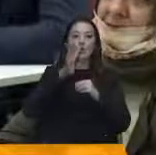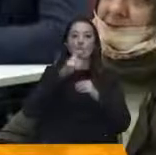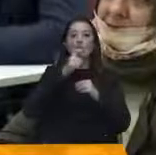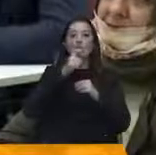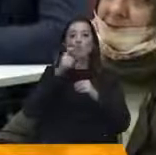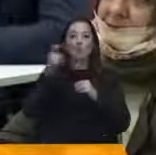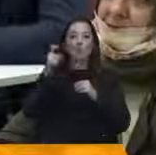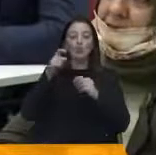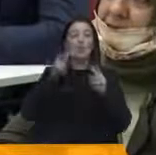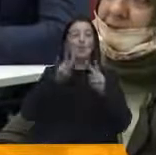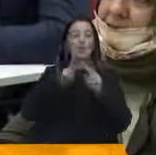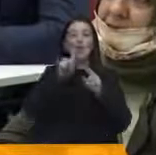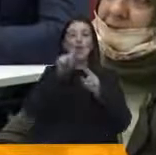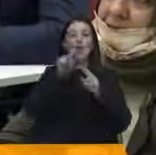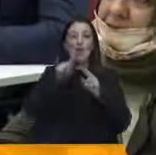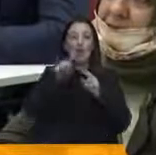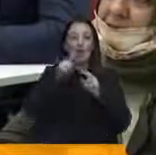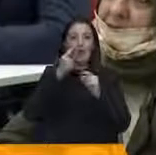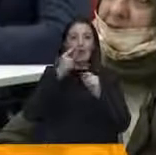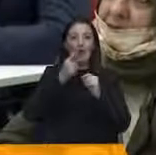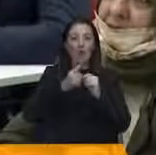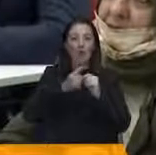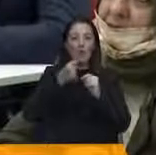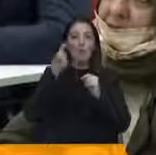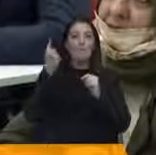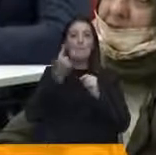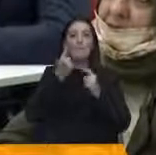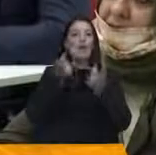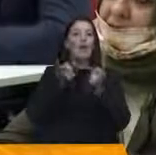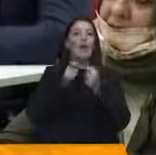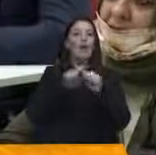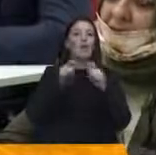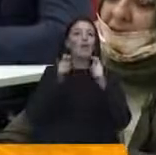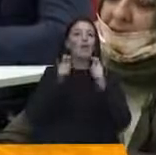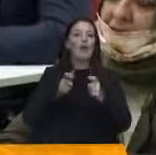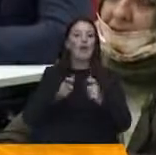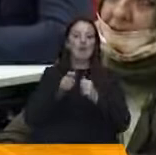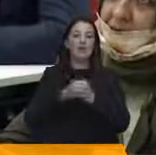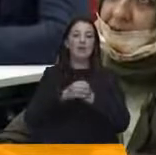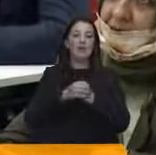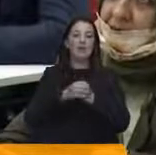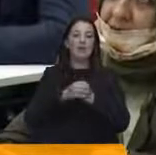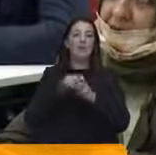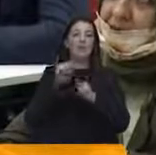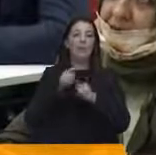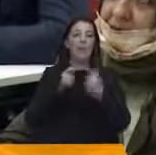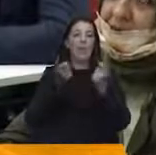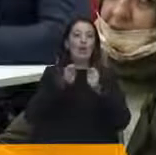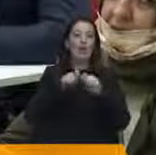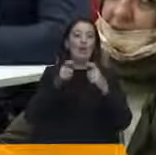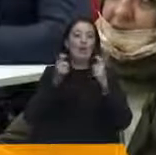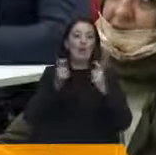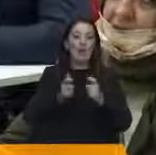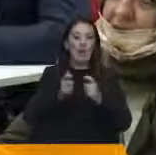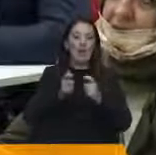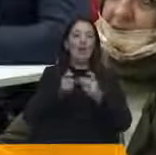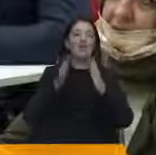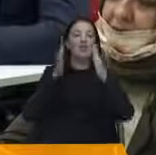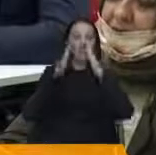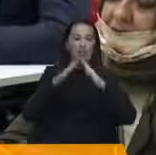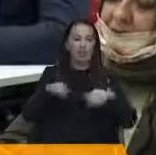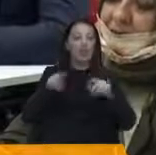4.900 metrekarelik bir kapalı alan. Bu kapalı alanlar